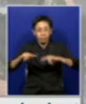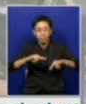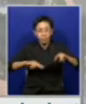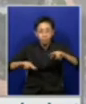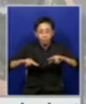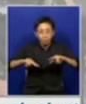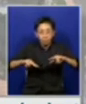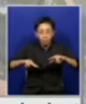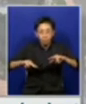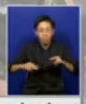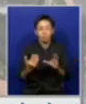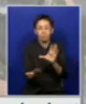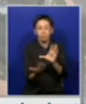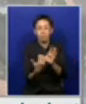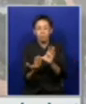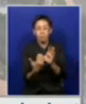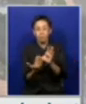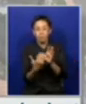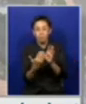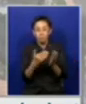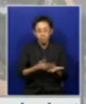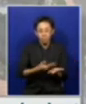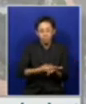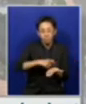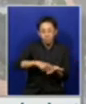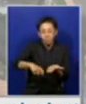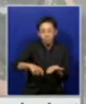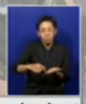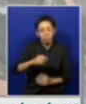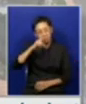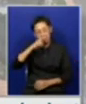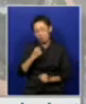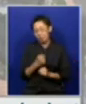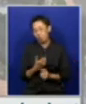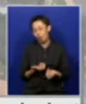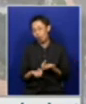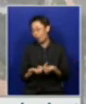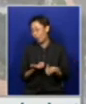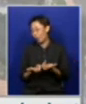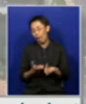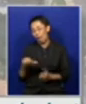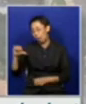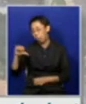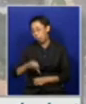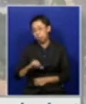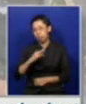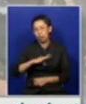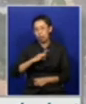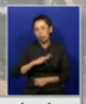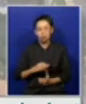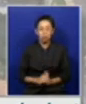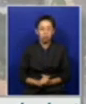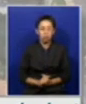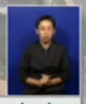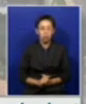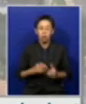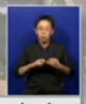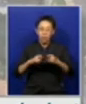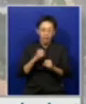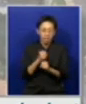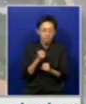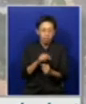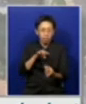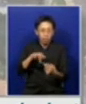รื่องของการลงทะเบียนชดค่าชดเชยเนี่ยถือว่าเราล้มเหลวนะครับอย่างมากนะครับทำให้เราหลงทางไปนะ